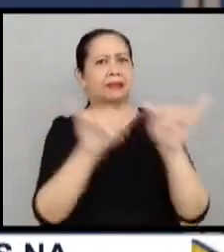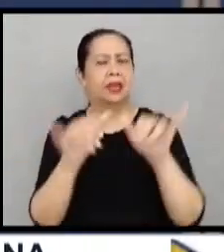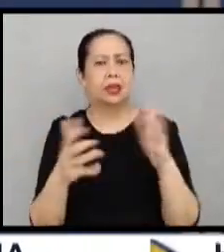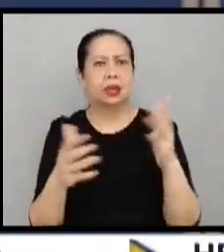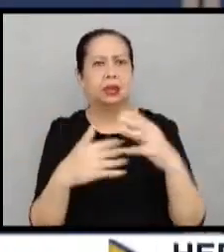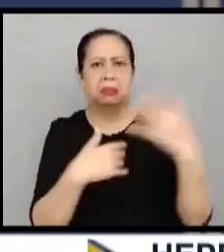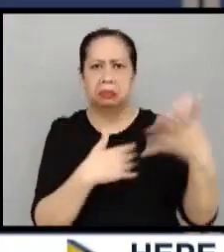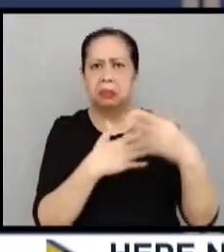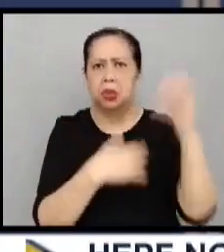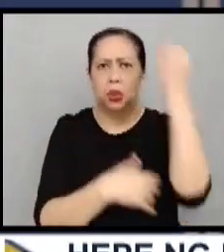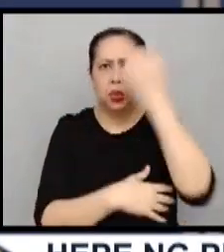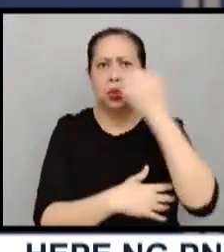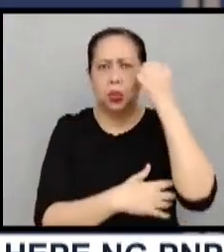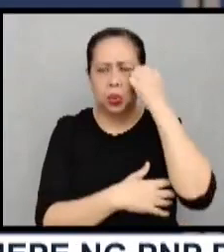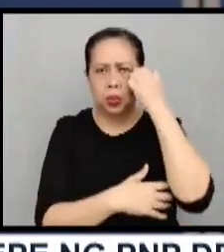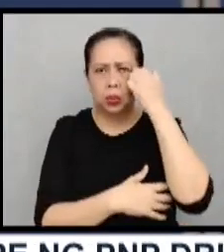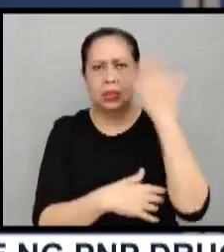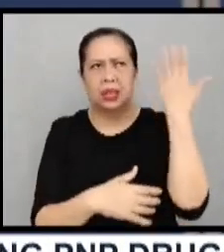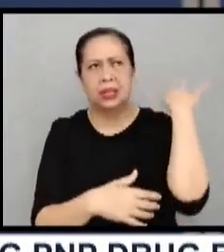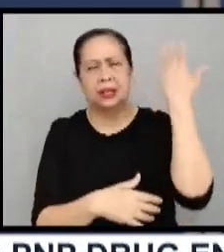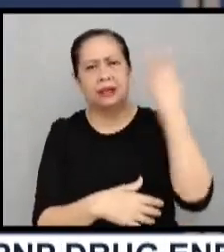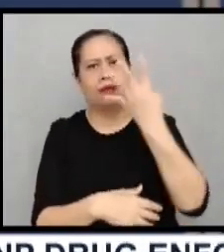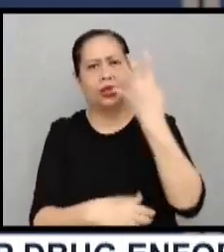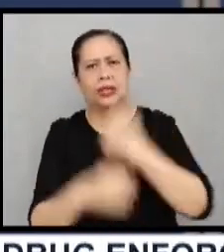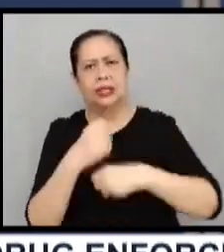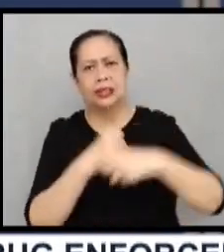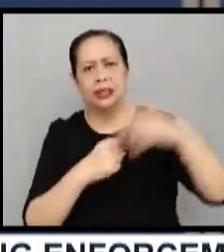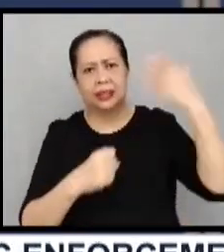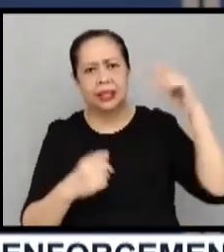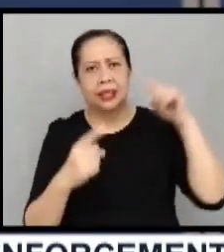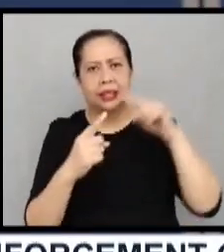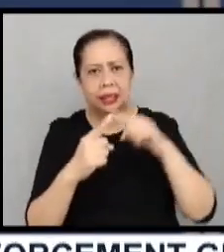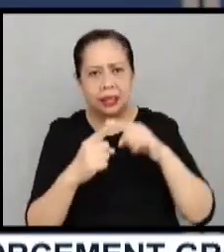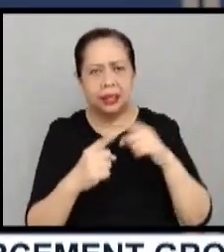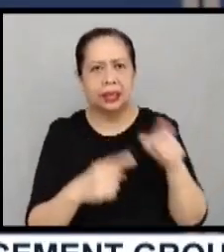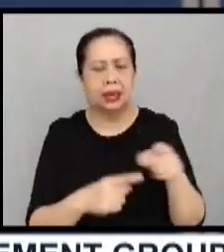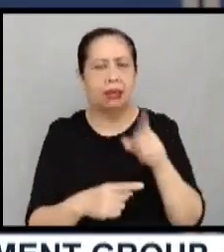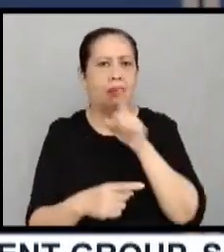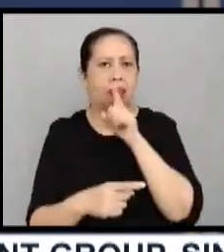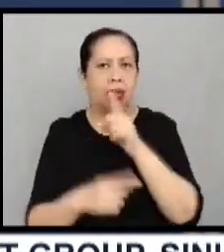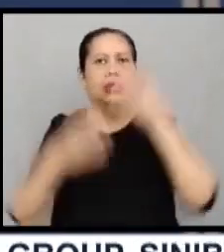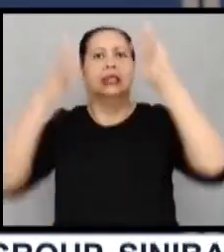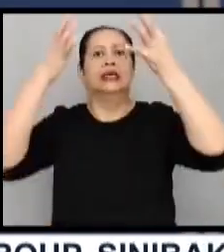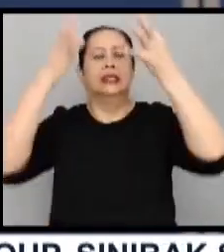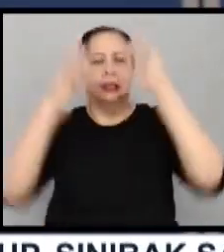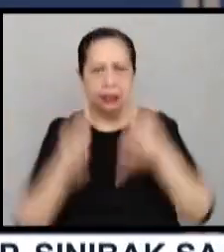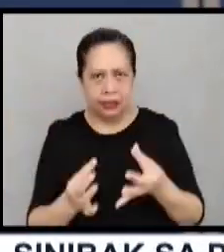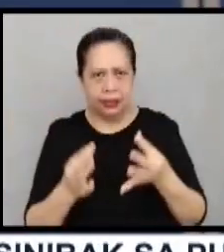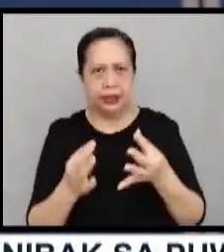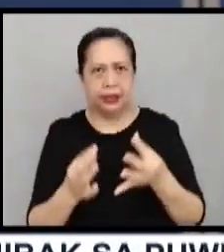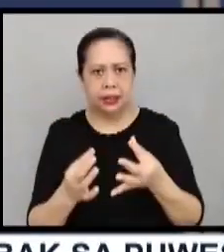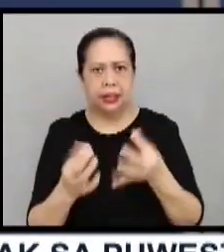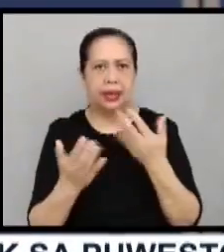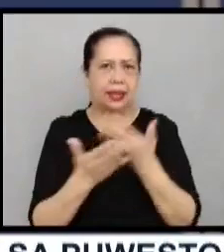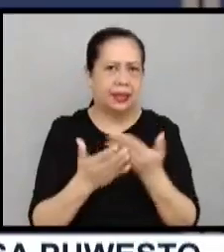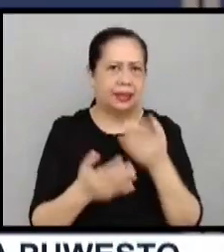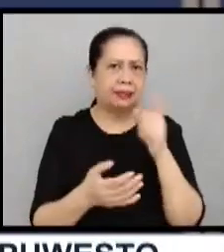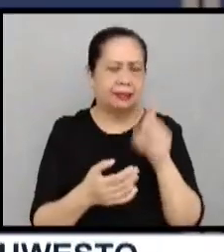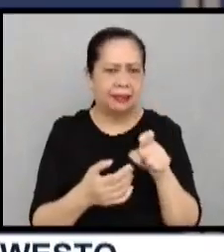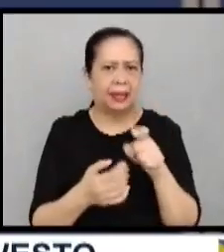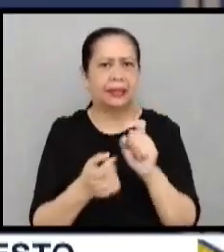about 40 years back, until it was really decided that things had to